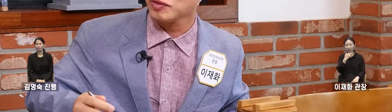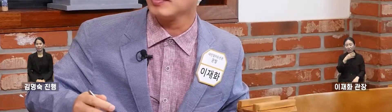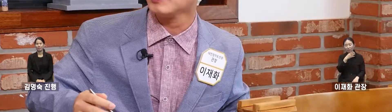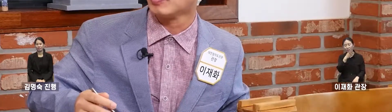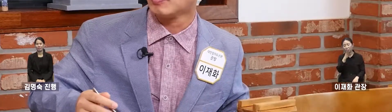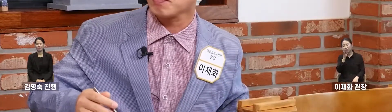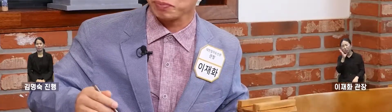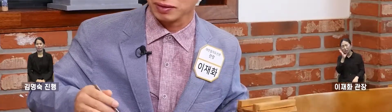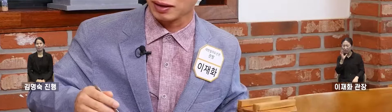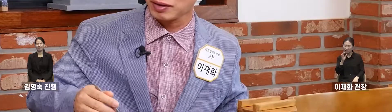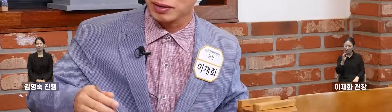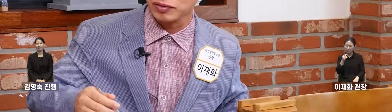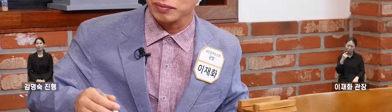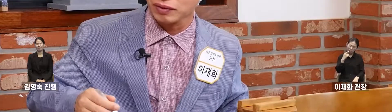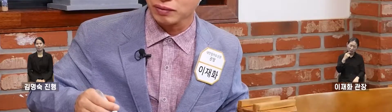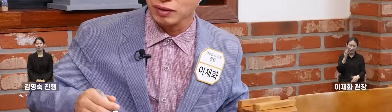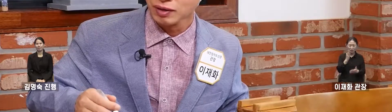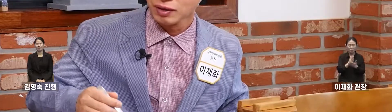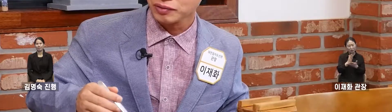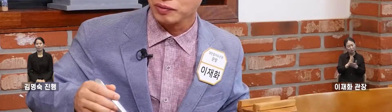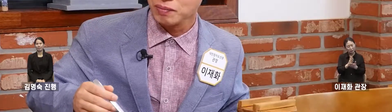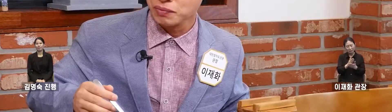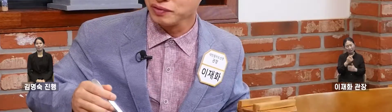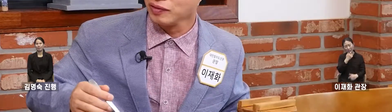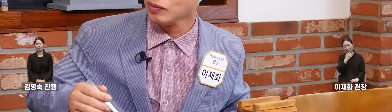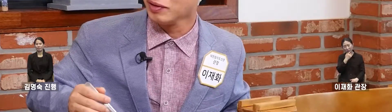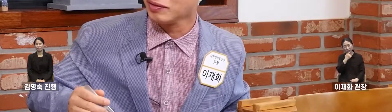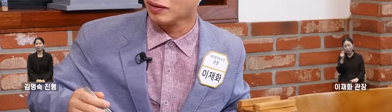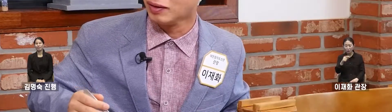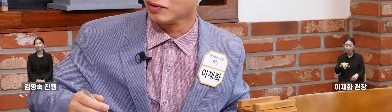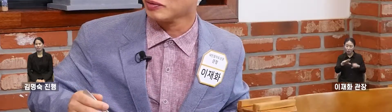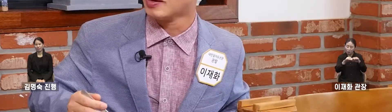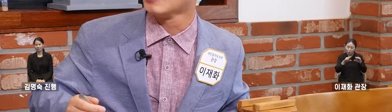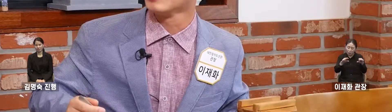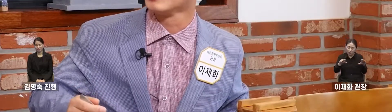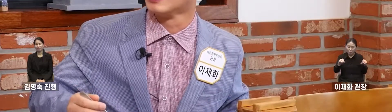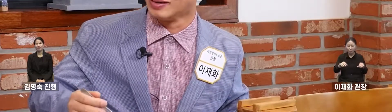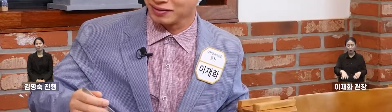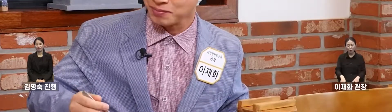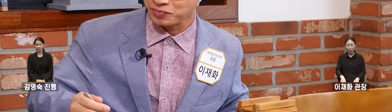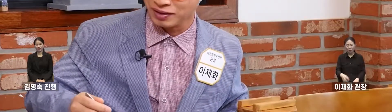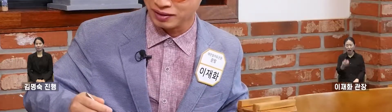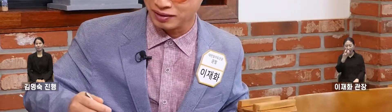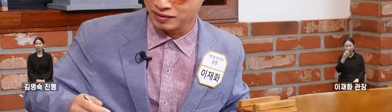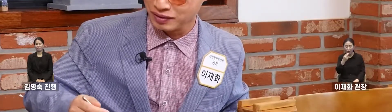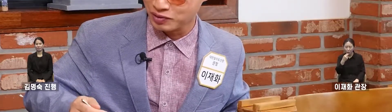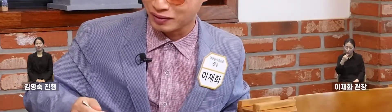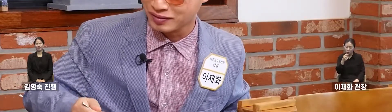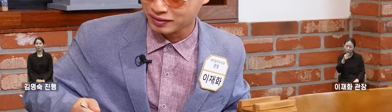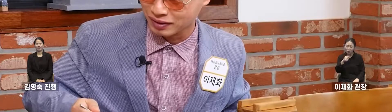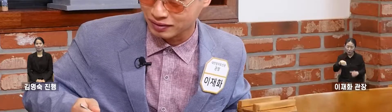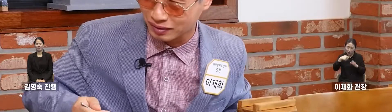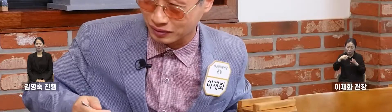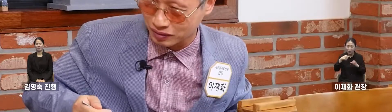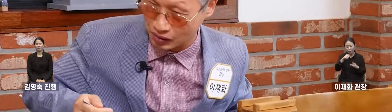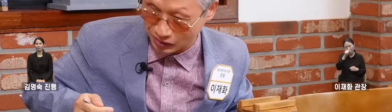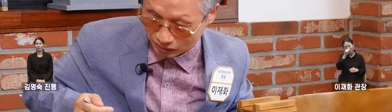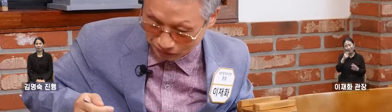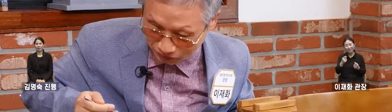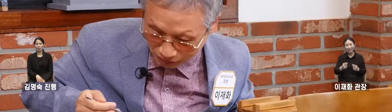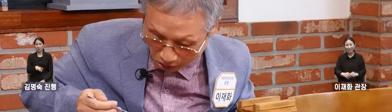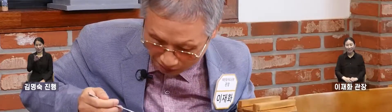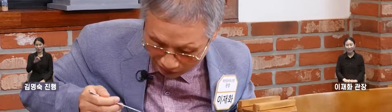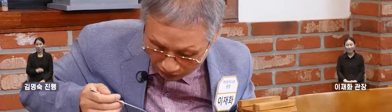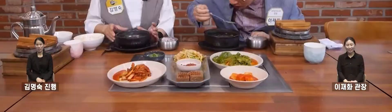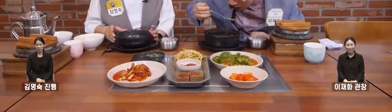거는 조금 싫어지고 네. 아까 말씀대로 조금 부드러우면서 네. 순하면서 네. 네, 그런 게 좋아지는 것 같더라고요. 그리고 이제